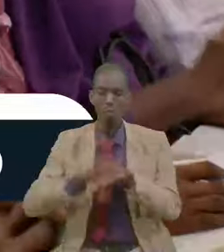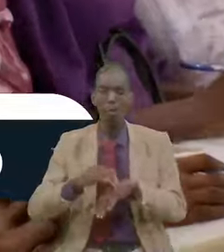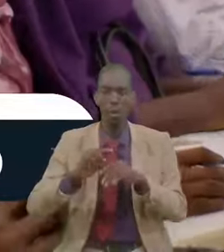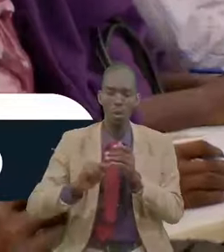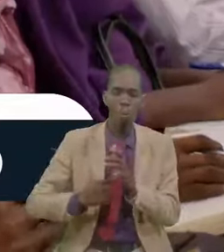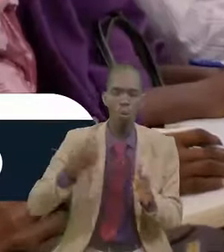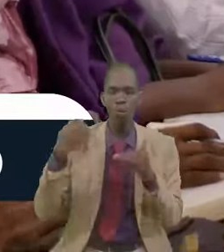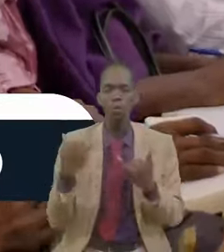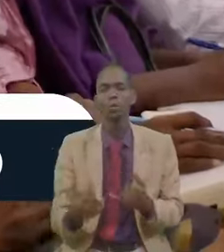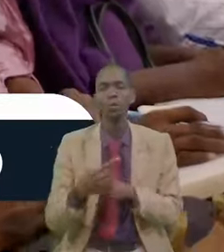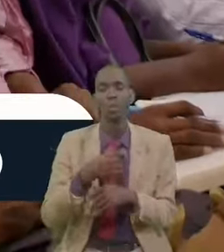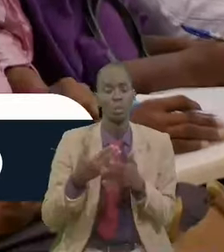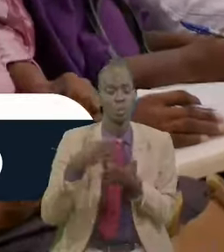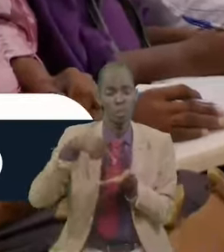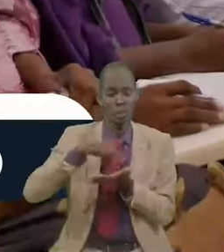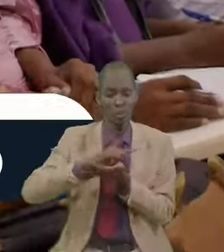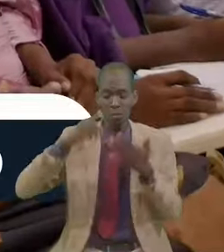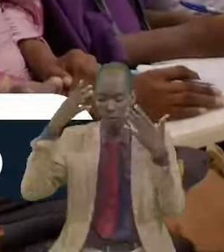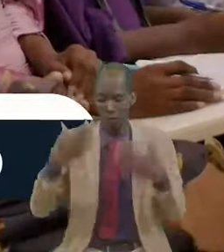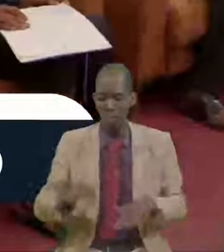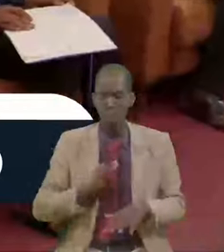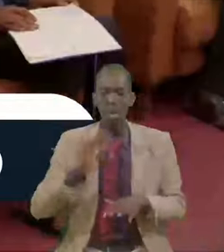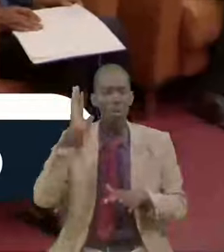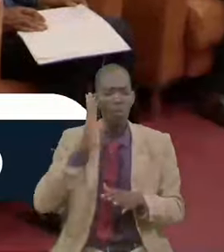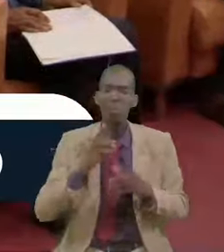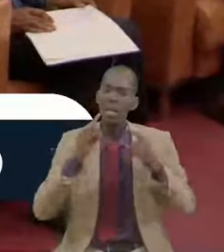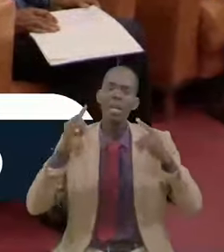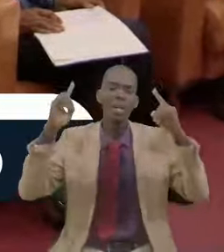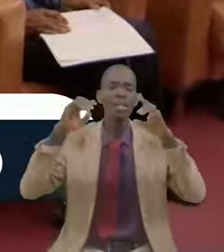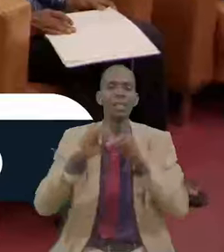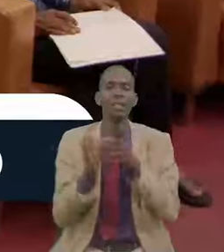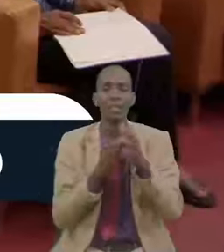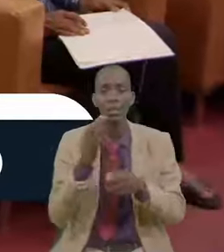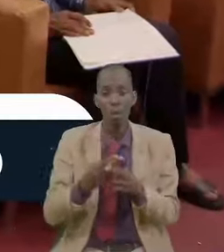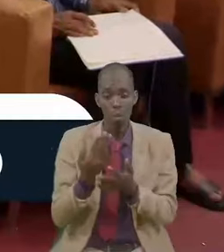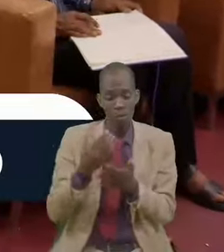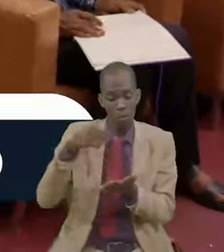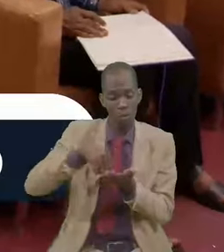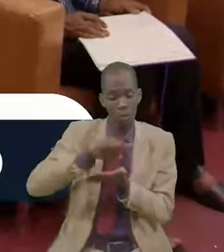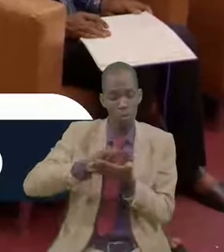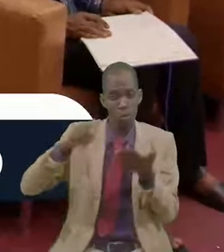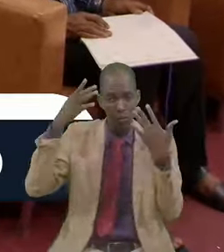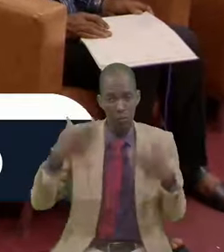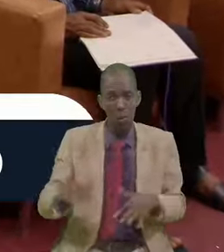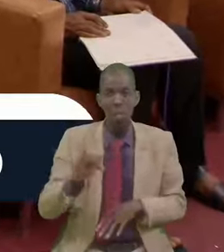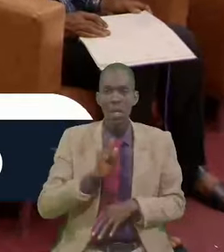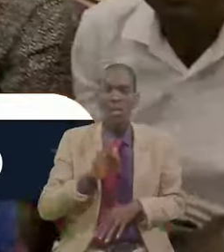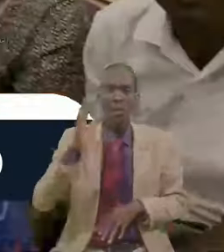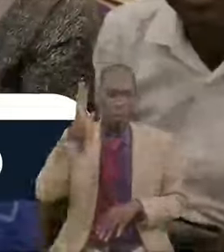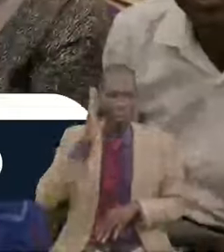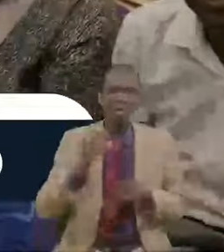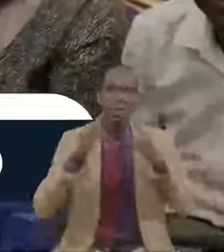D'emblée, avant la fin de la semaine, je vais réaliser. Je dis, avant la fin de cette semaine, vous allez